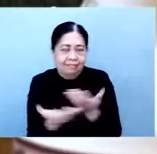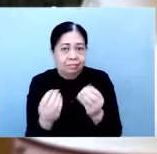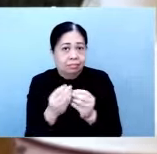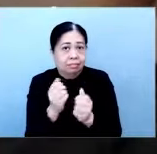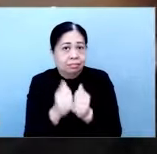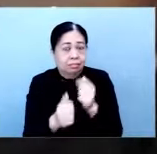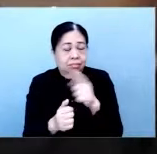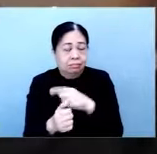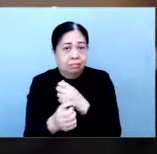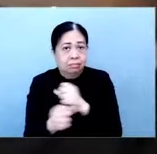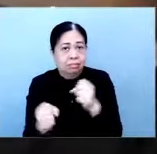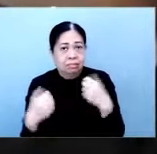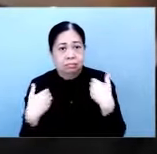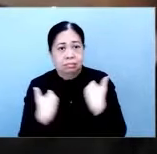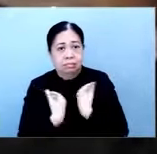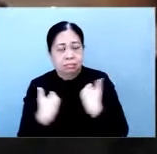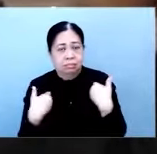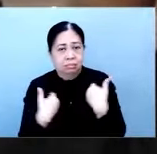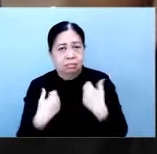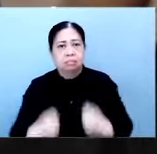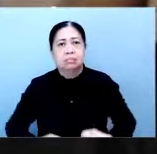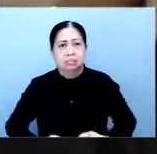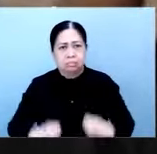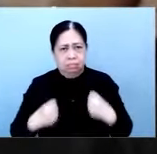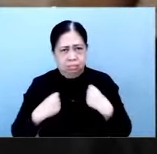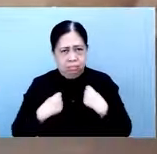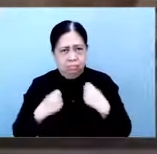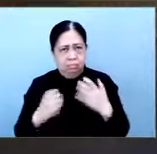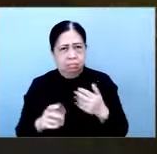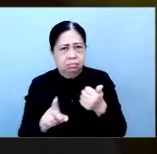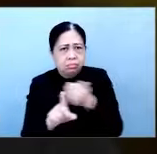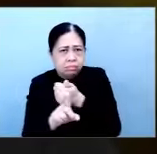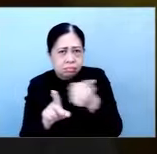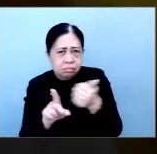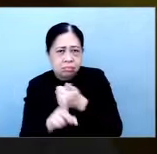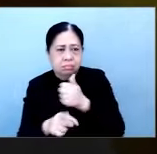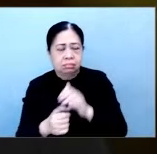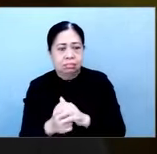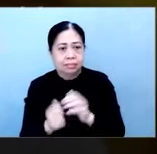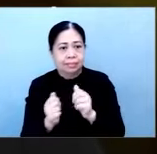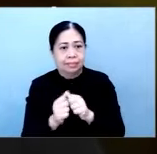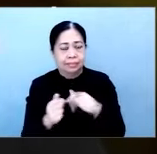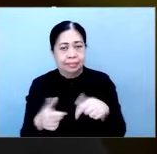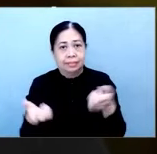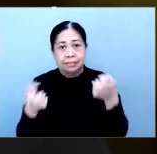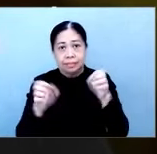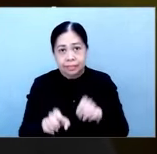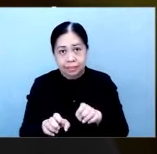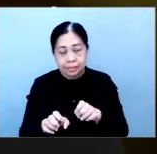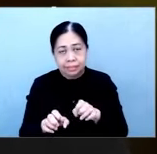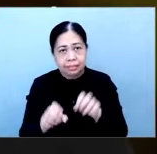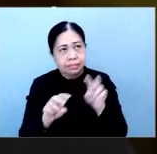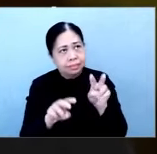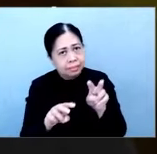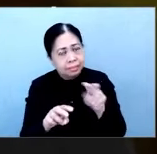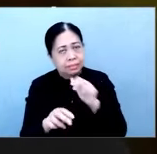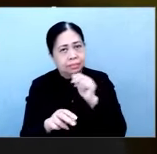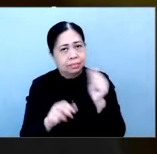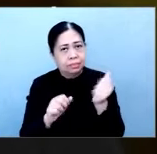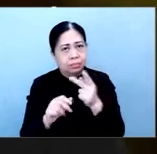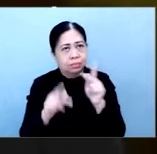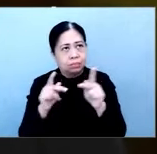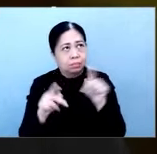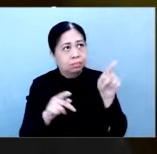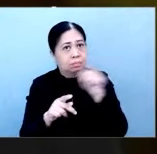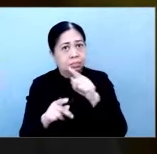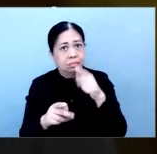sa mga rescued animals, survivors ng pang-aabuso. With this event, they see that not all people out